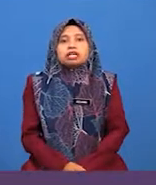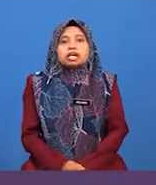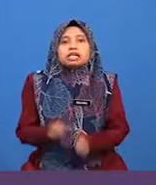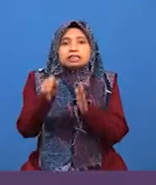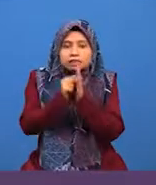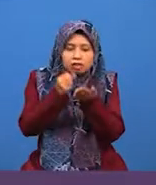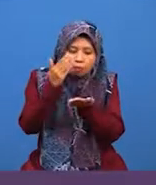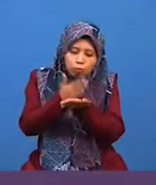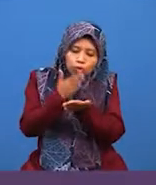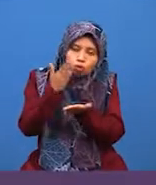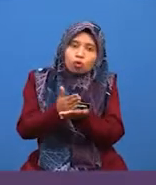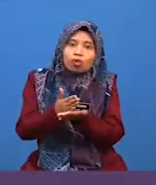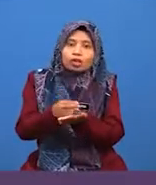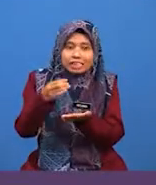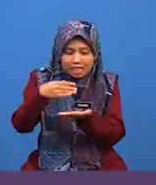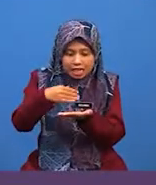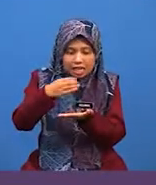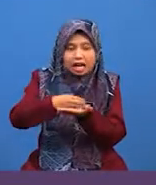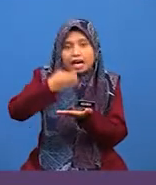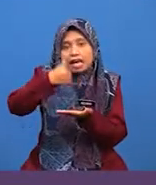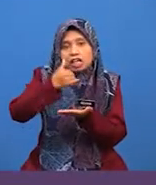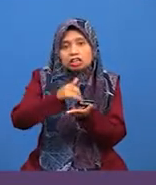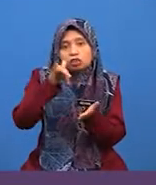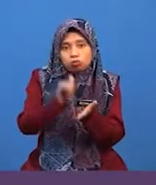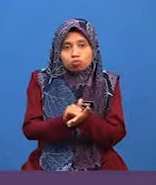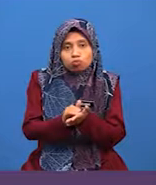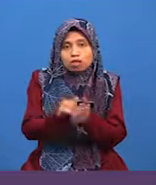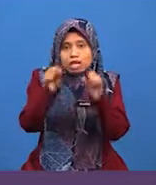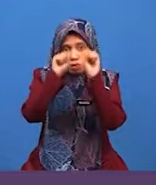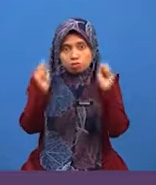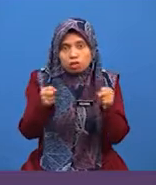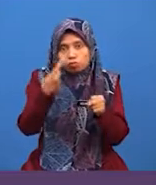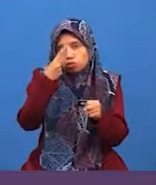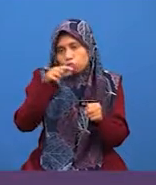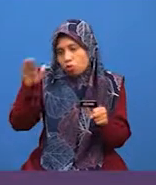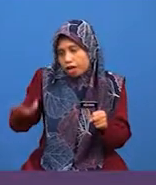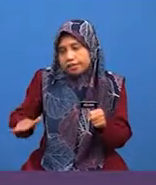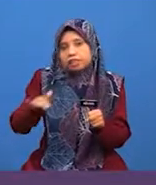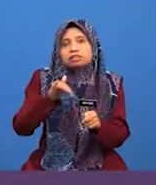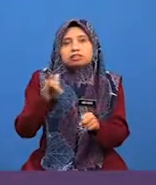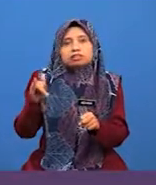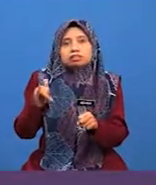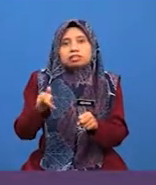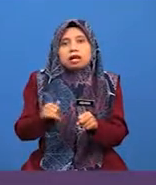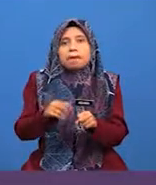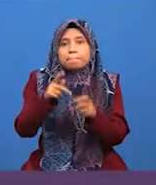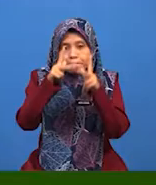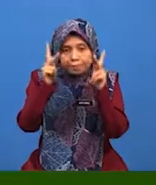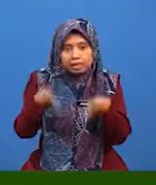Sepotong kek itu ialah subjek. Untuk adiknya ialah